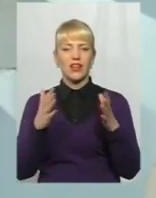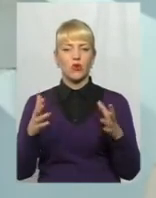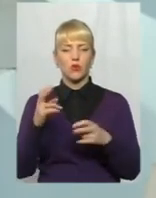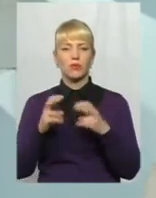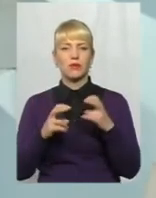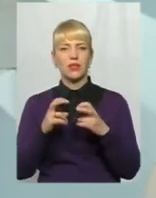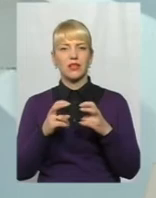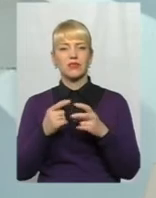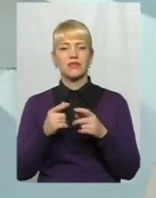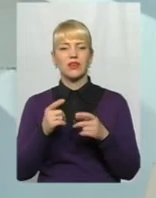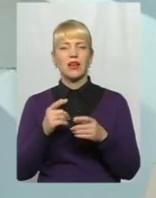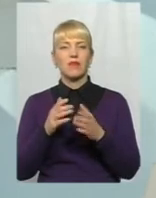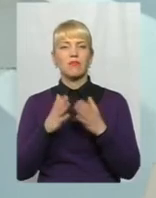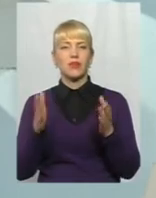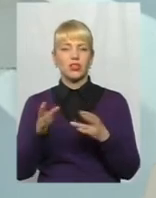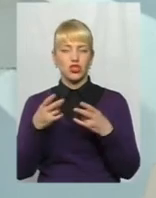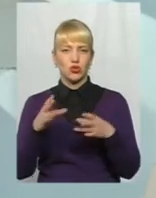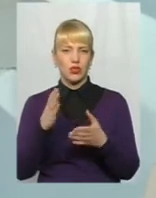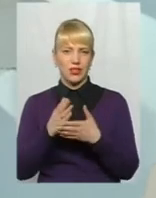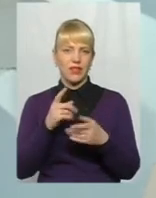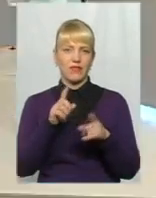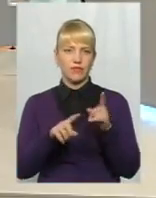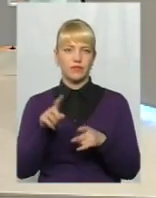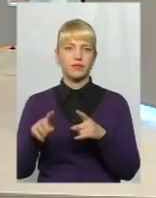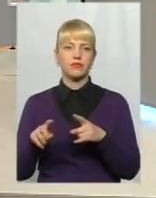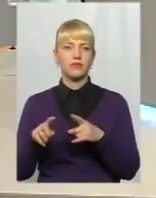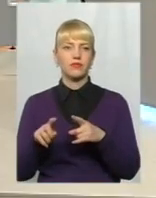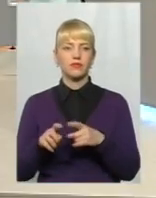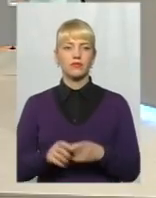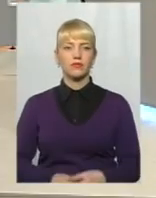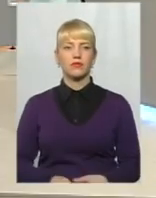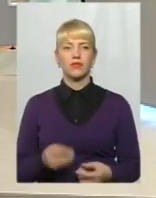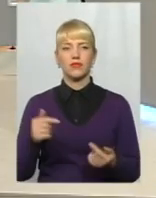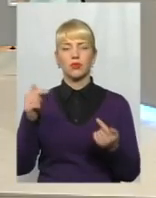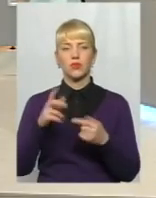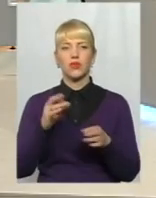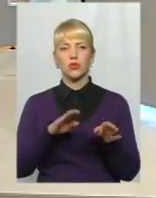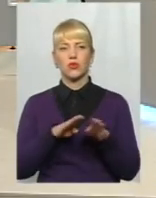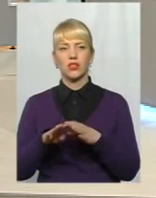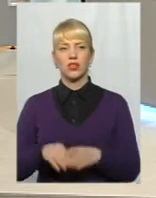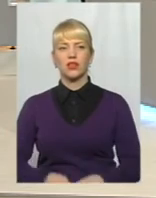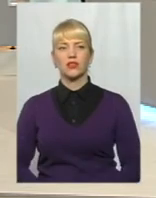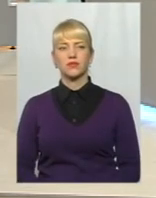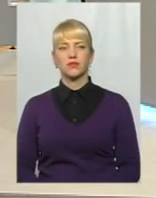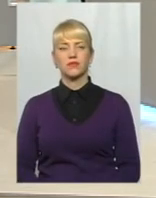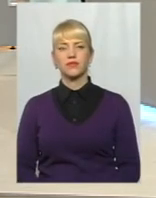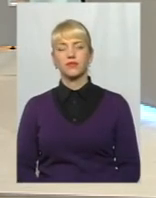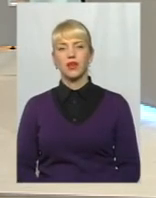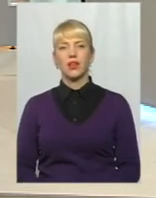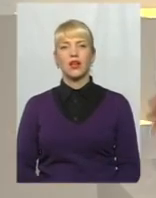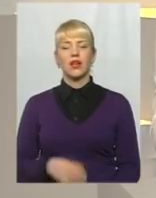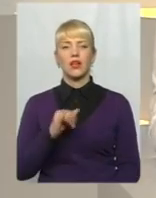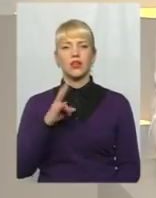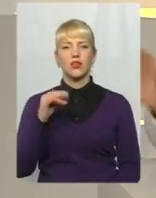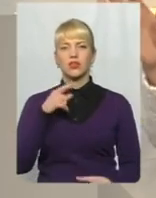що буде працювати відповідно до стандартів, відповідно до ДБН, те чи інший завод чи підприємство. Скажіть, пані Інно, якщо,